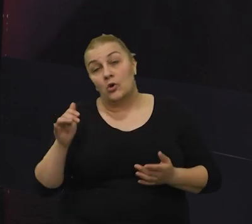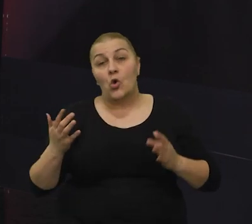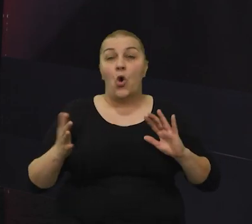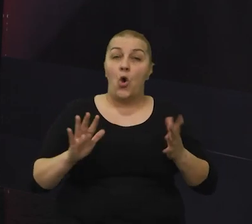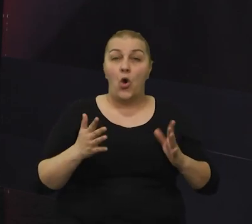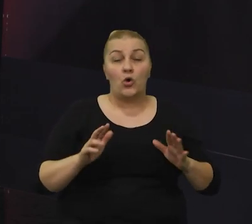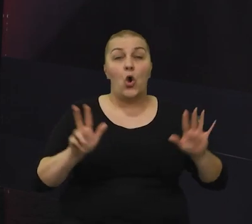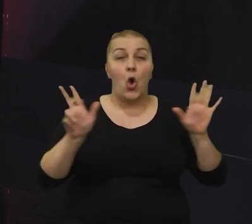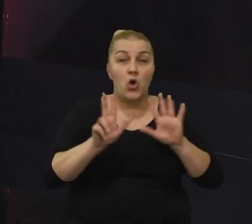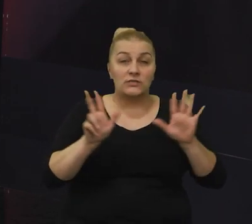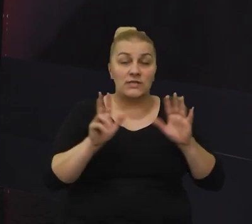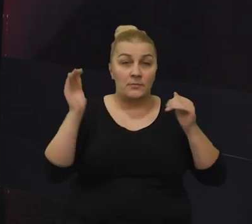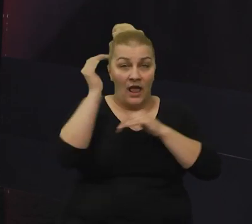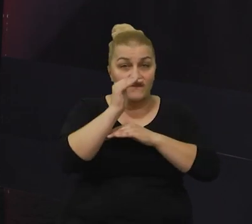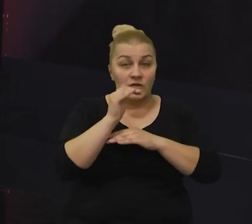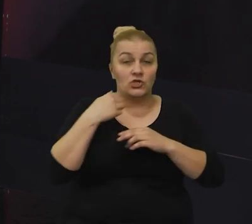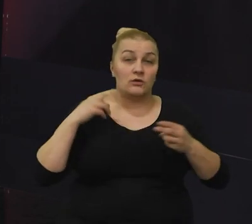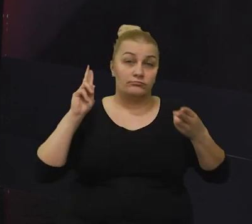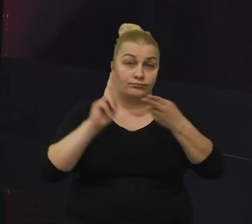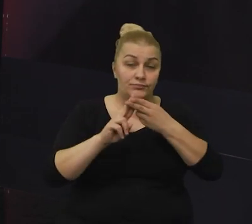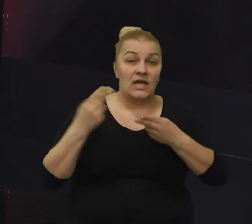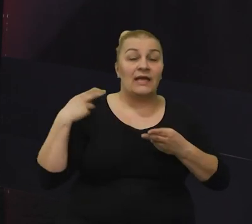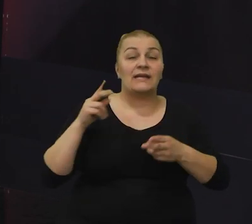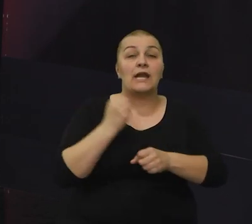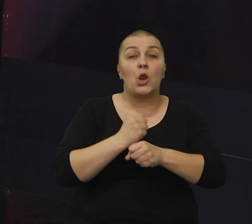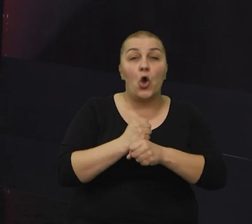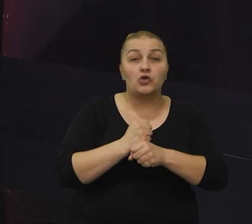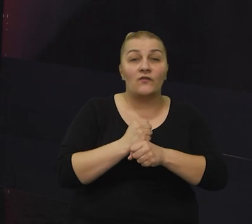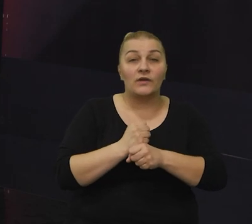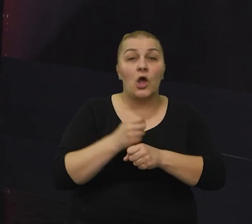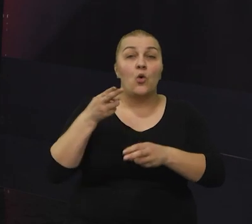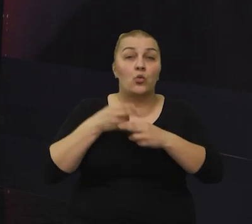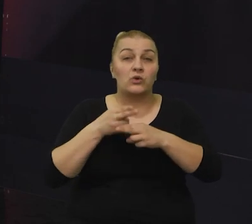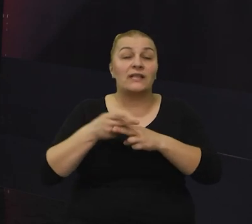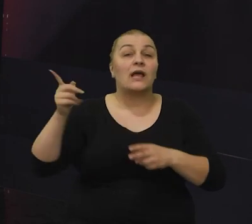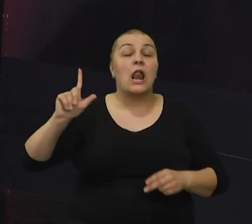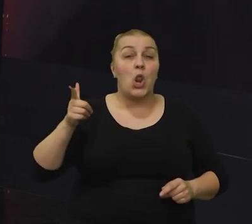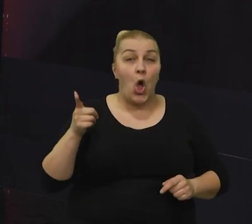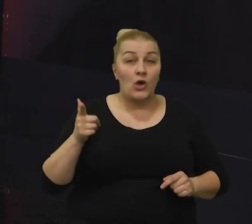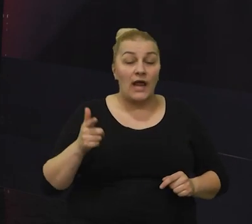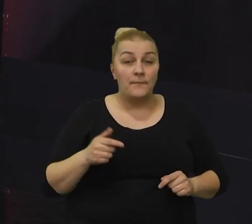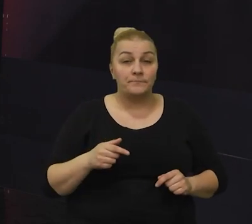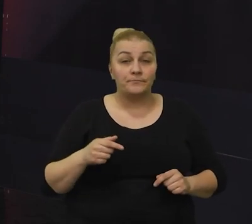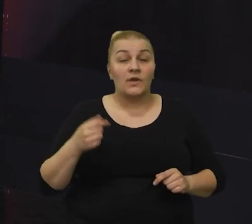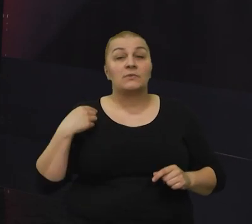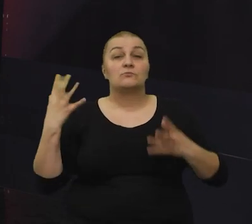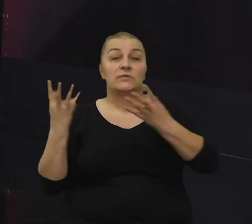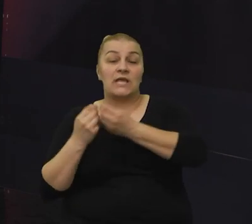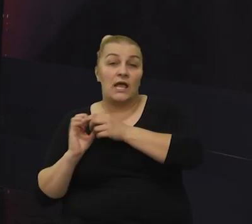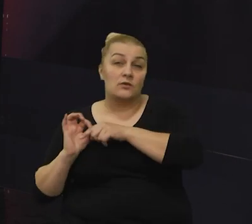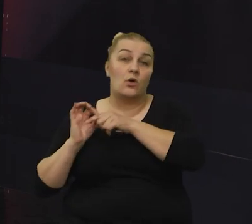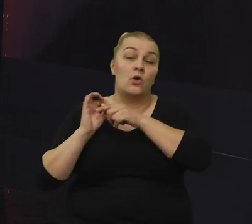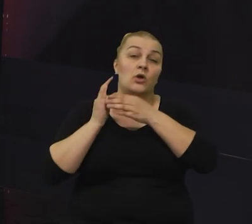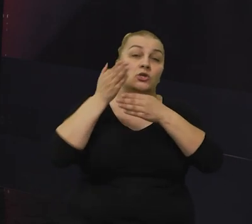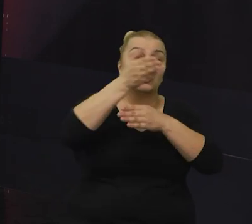oko 8 sati na večer, našao sam se generalom Gotovinom kod njega u uredu Lori. I onda smo išli